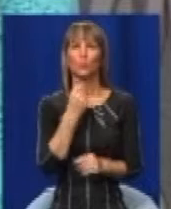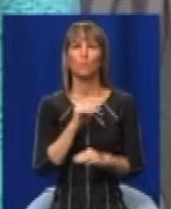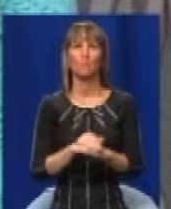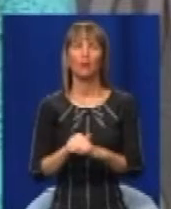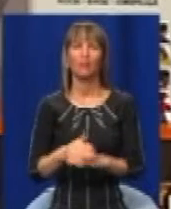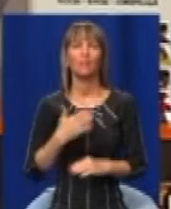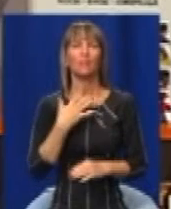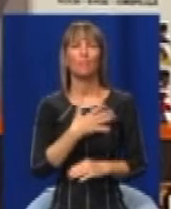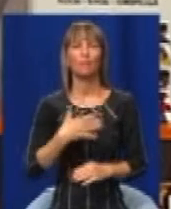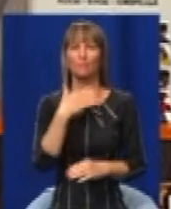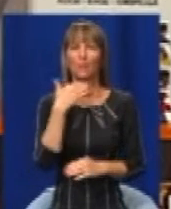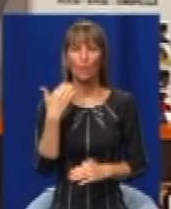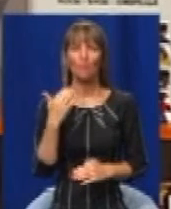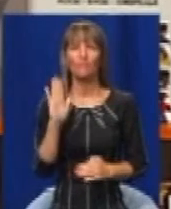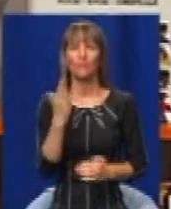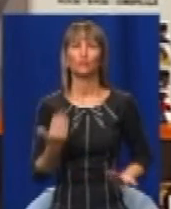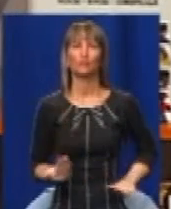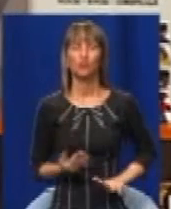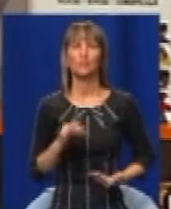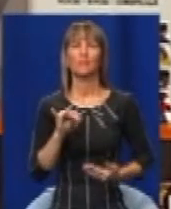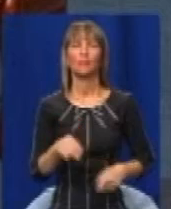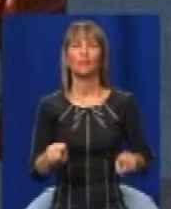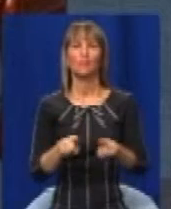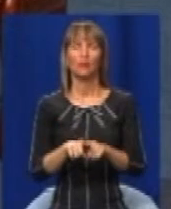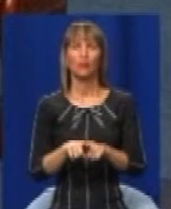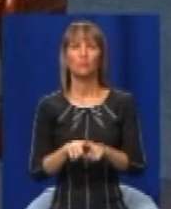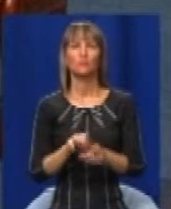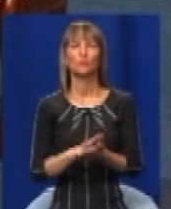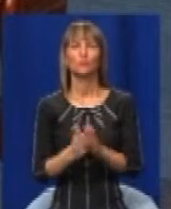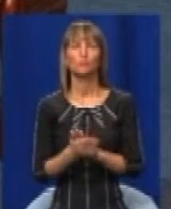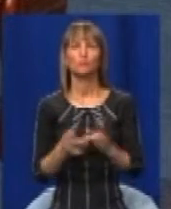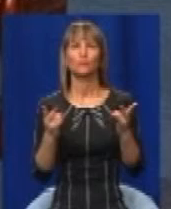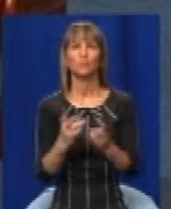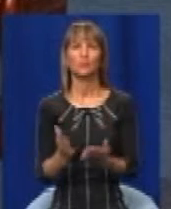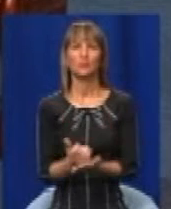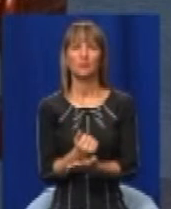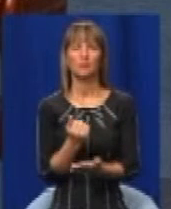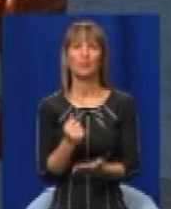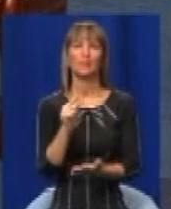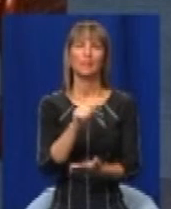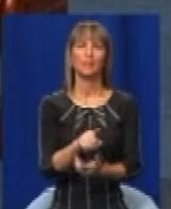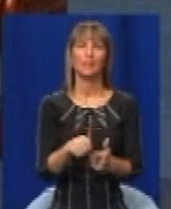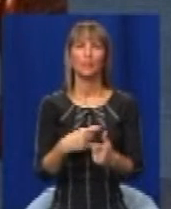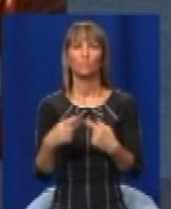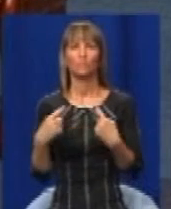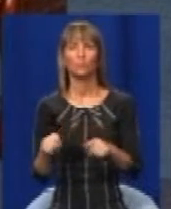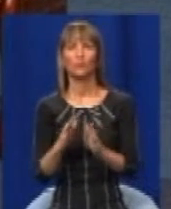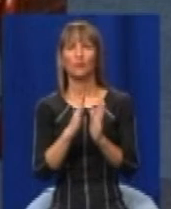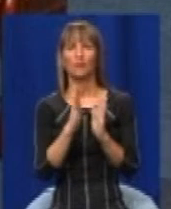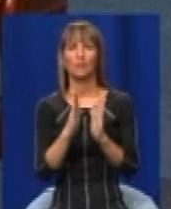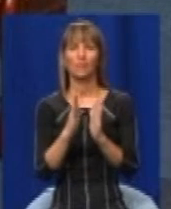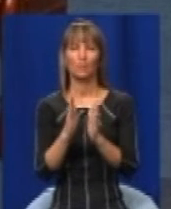таких неприємностей, скажімо, і дуже таки у різноманітних таких ситуаціях потрібно знаходити ті чи інші риси,